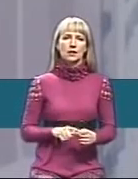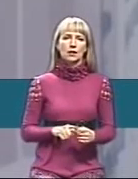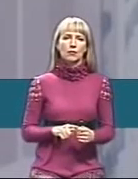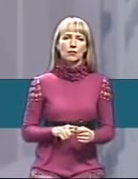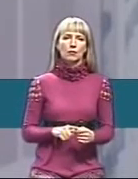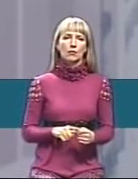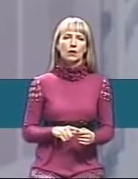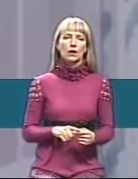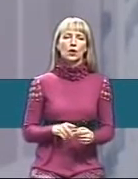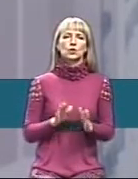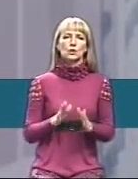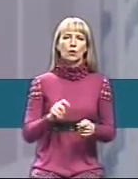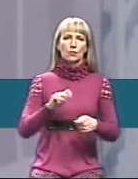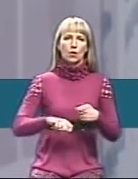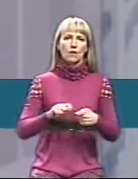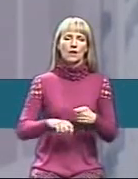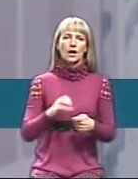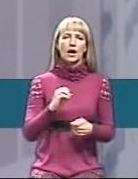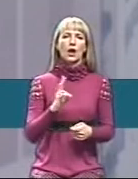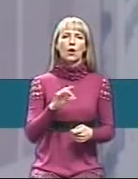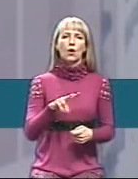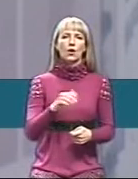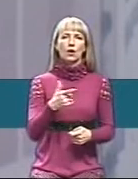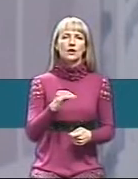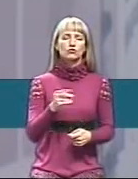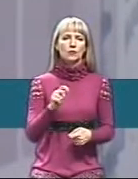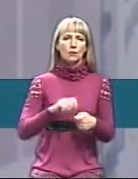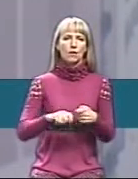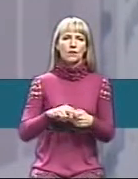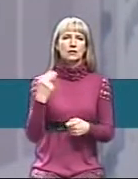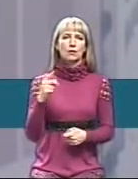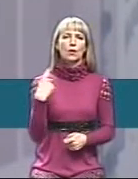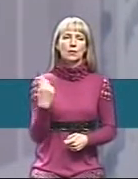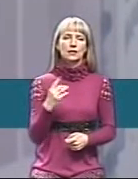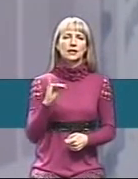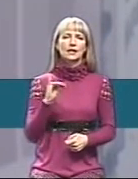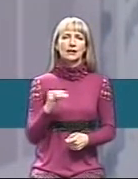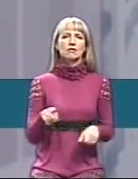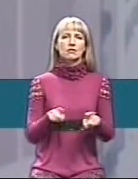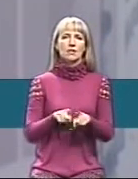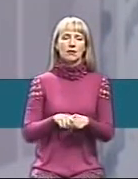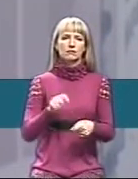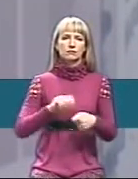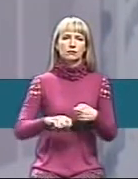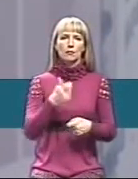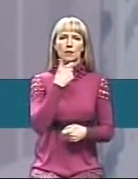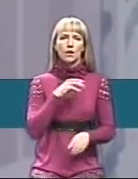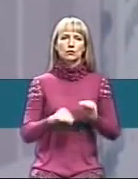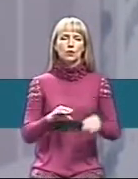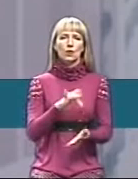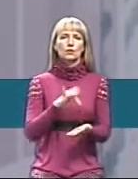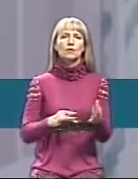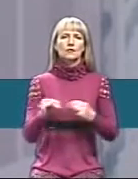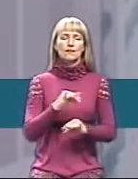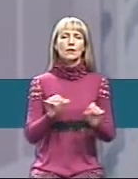только инспекция экологическая, государственная экологическая инспекция в Запорожской области и также инспекция по благоустройству городского